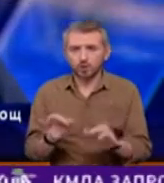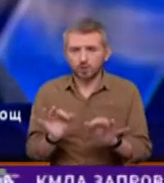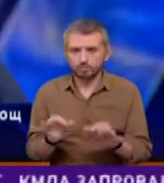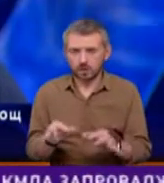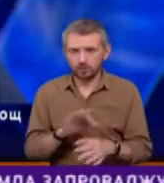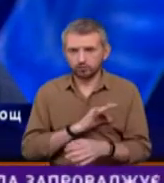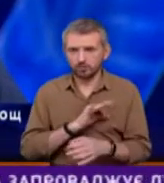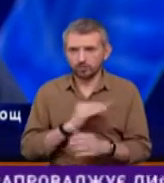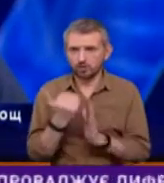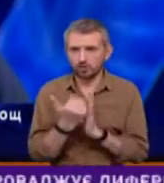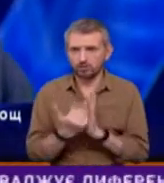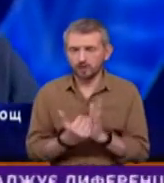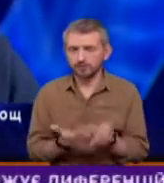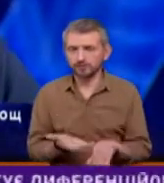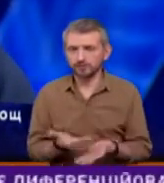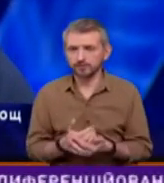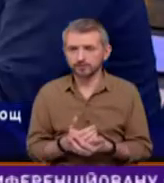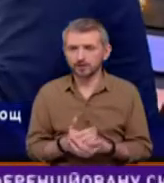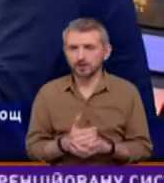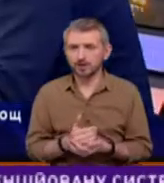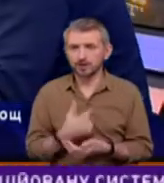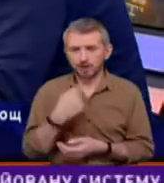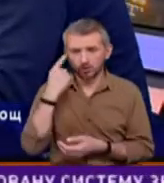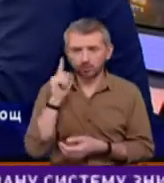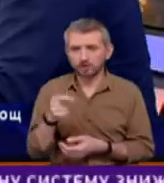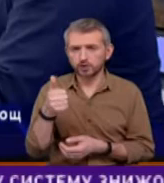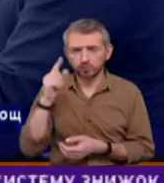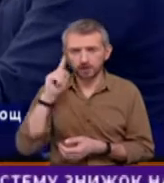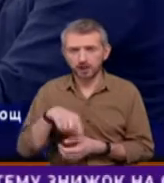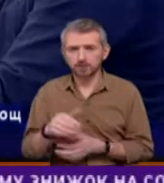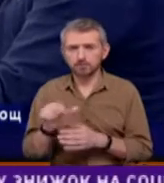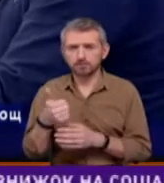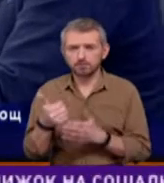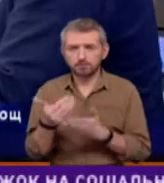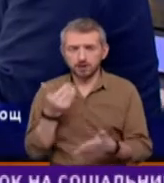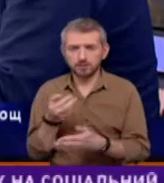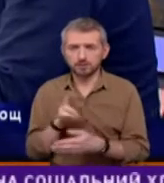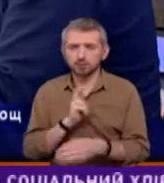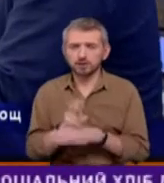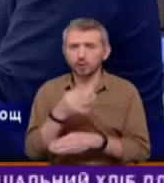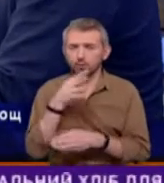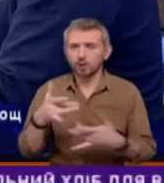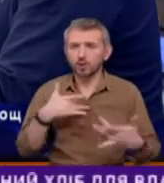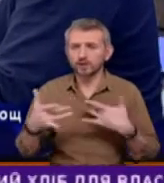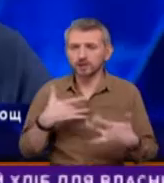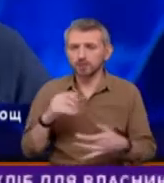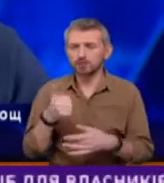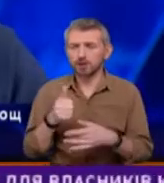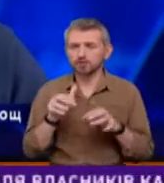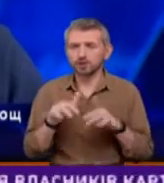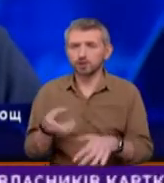нормальна юридична норма. Василю, я думаю, що ви дуже добре знаєте. Перше, ніж зайти на будь-який концерт, першим ділом